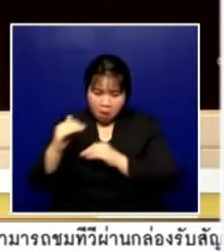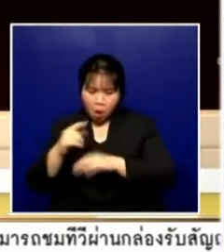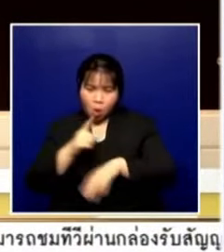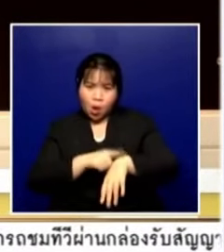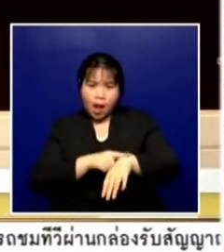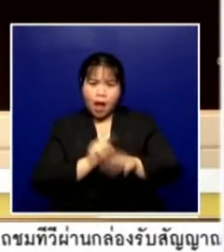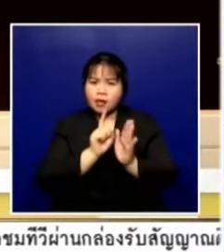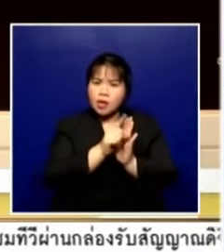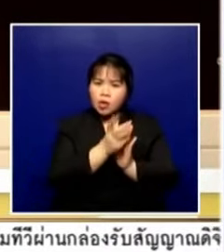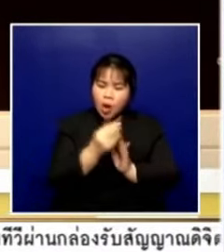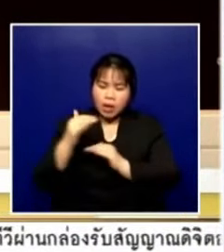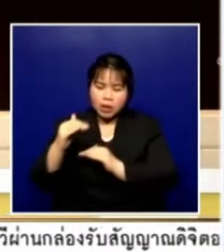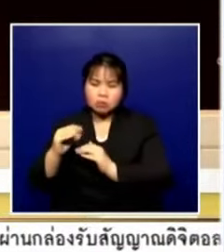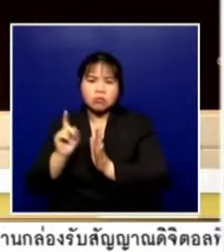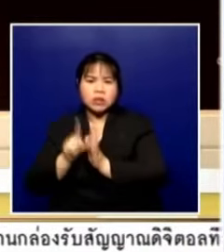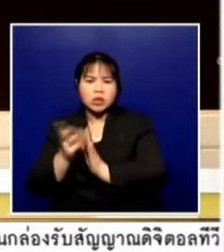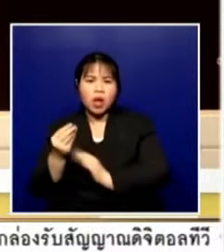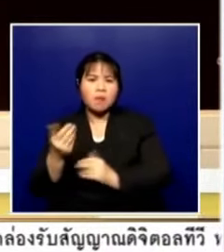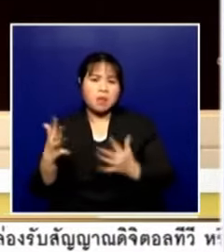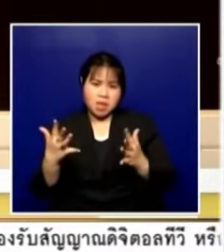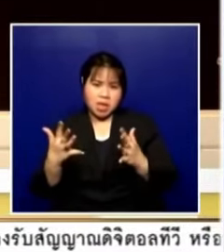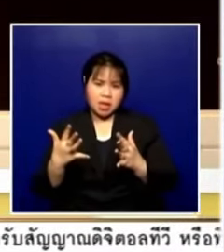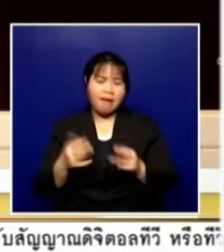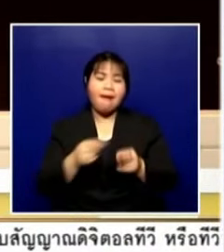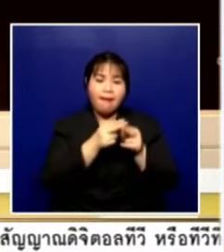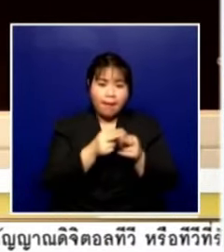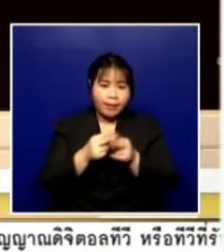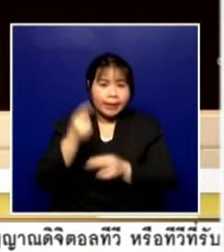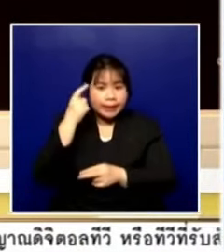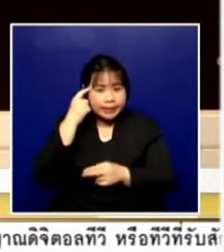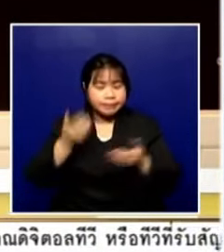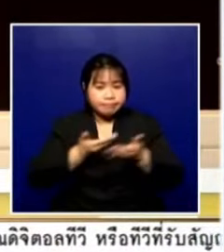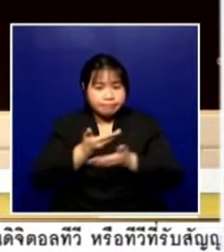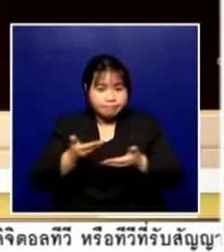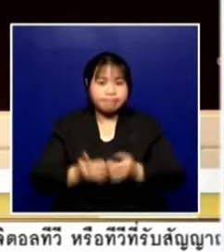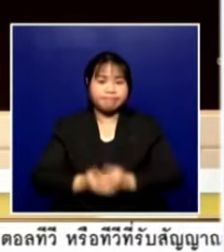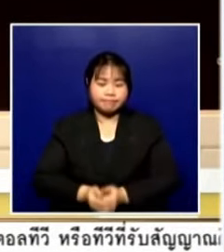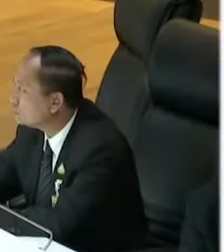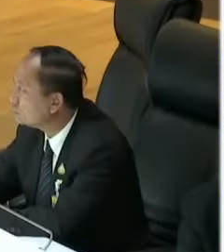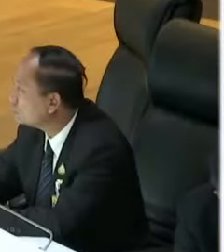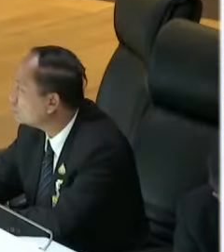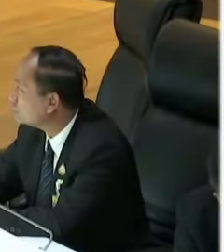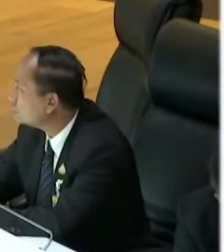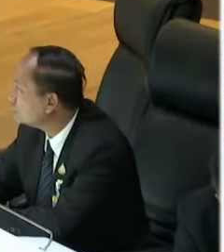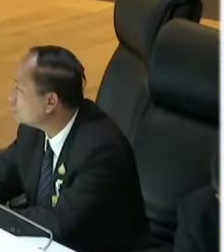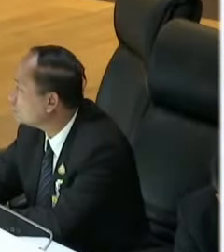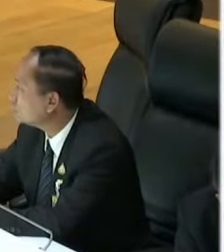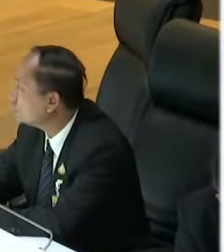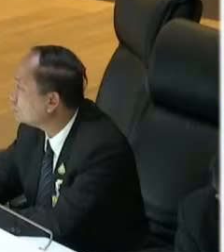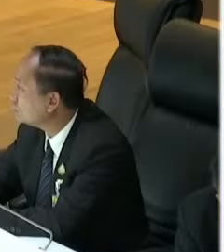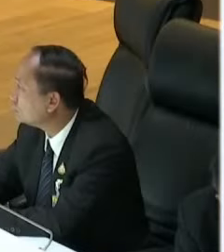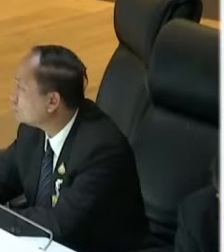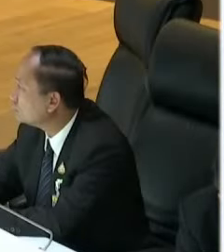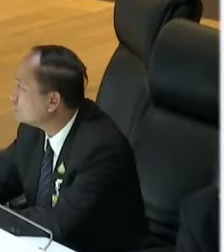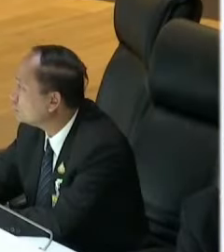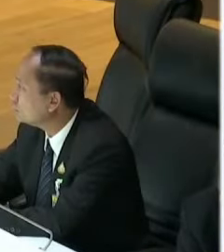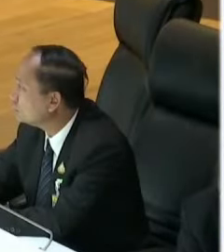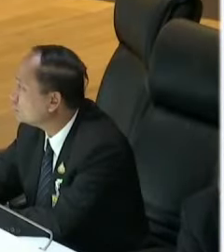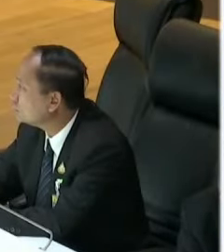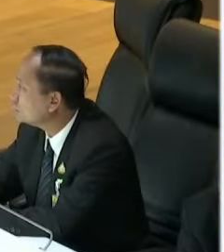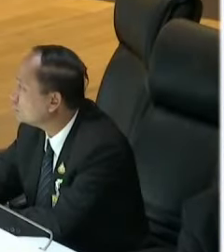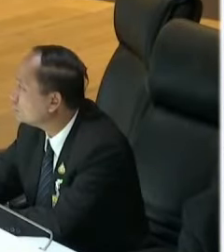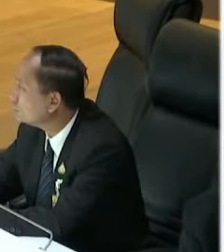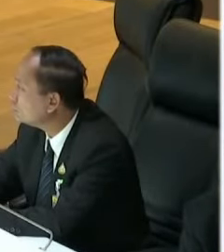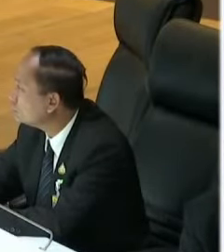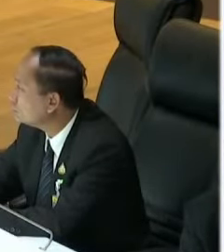าเสร็จสิ้นเนี่ยประมาณบ่ายโมงตรงเลยครับก็เริ่มเข้าสู่การลงมติและลงมติอย่างที่ผมบอกไปตั้งแต่เมื่อคืนนี้แล้วว่าเขาจะขาน